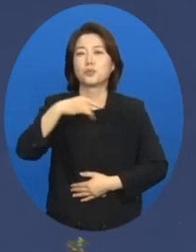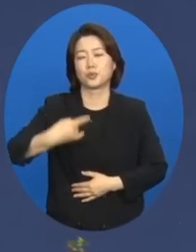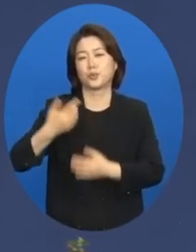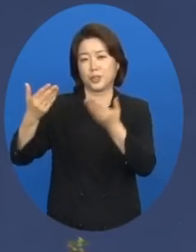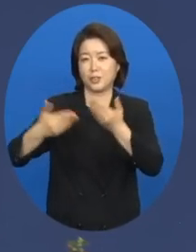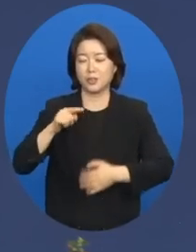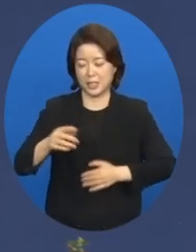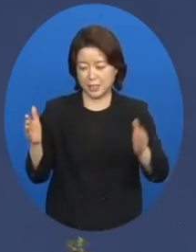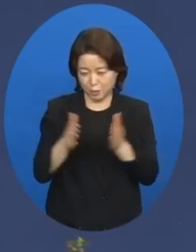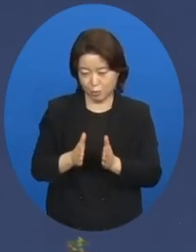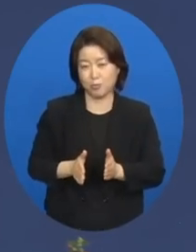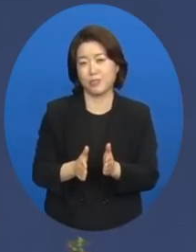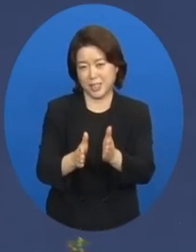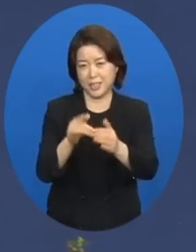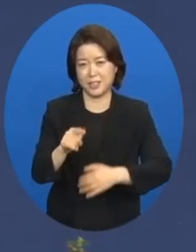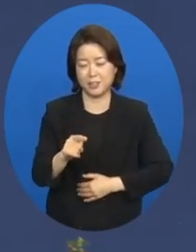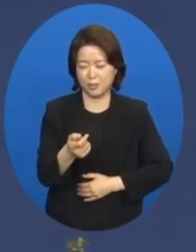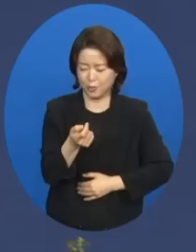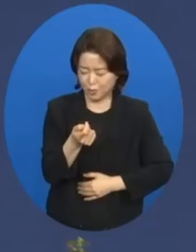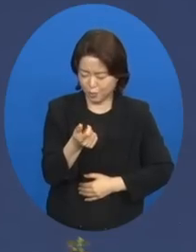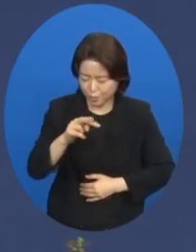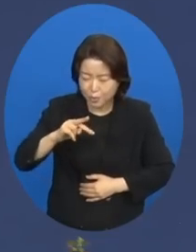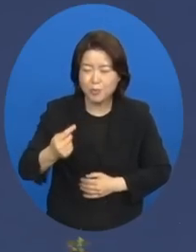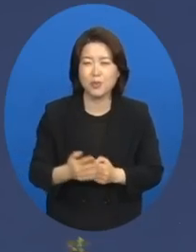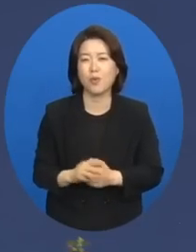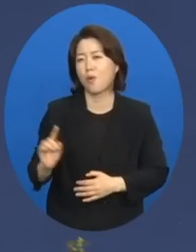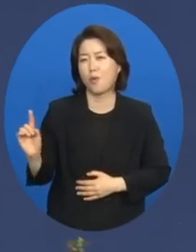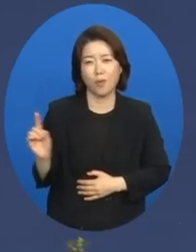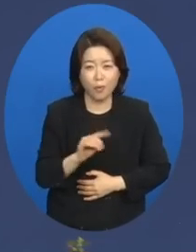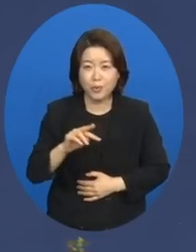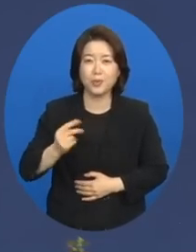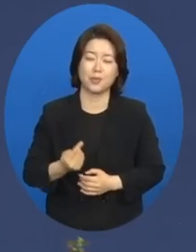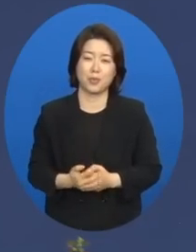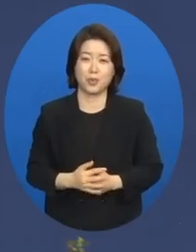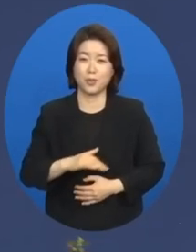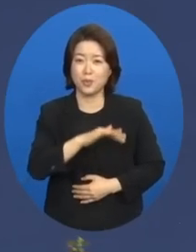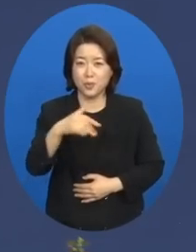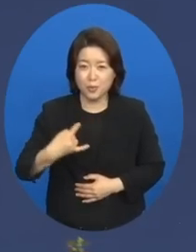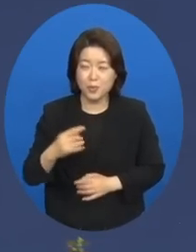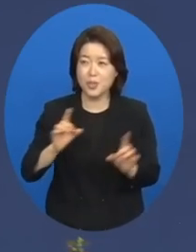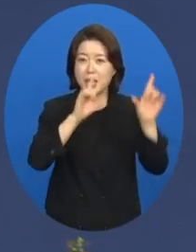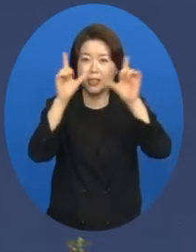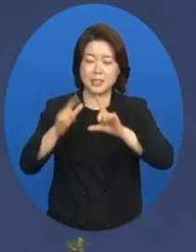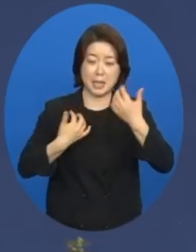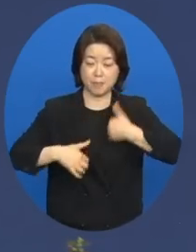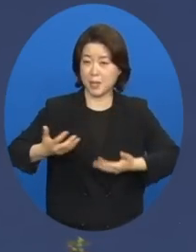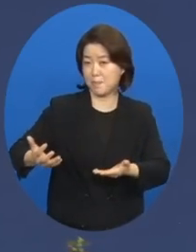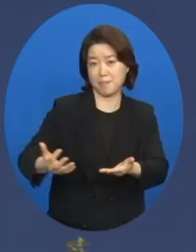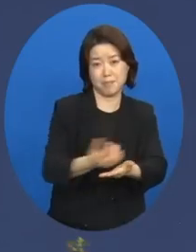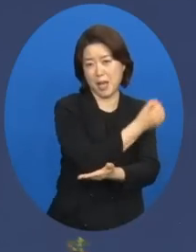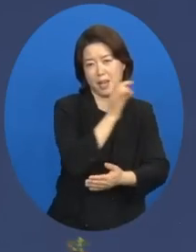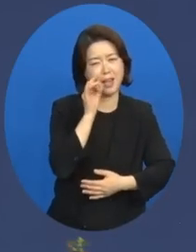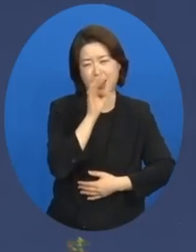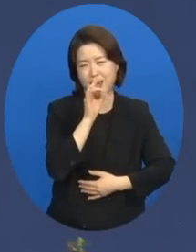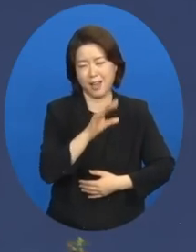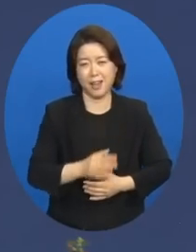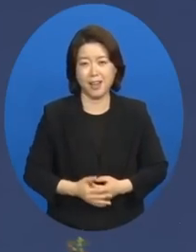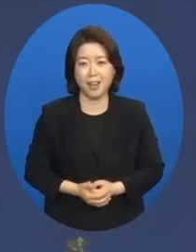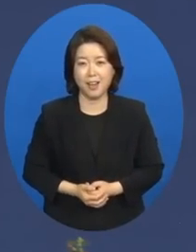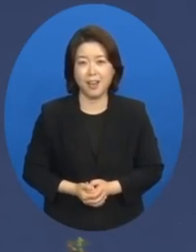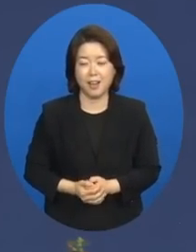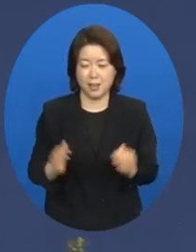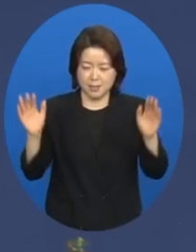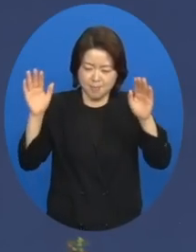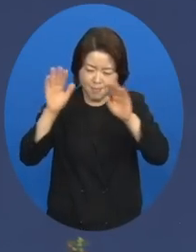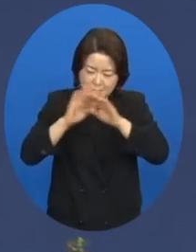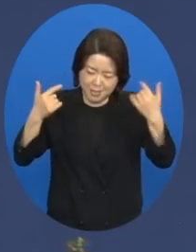이 좁은 길은 조금도 어떤 것도 우리의 삶의 기쁨을 빼앗아갈 수 없는